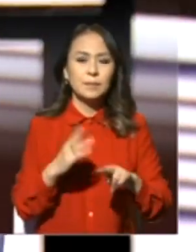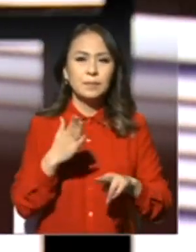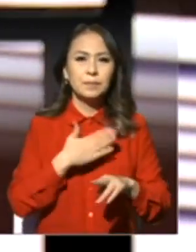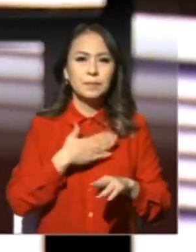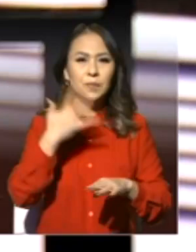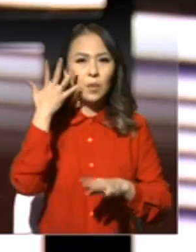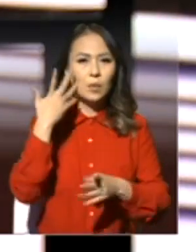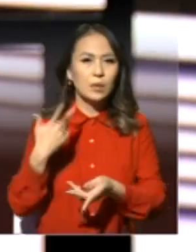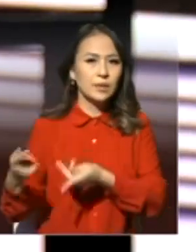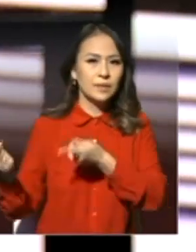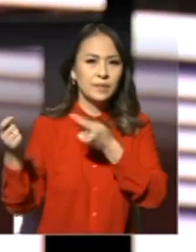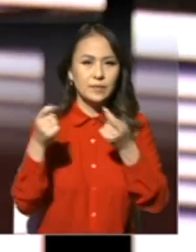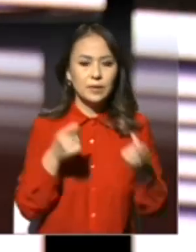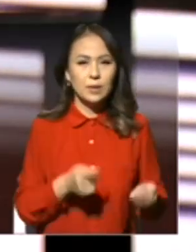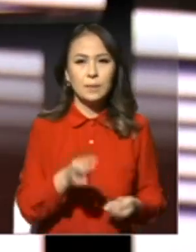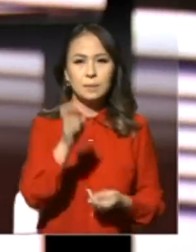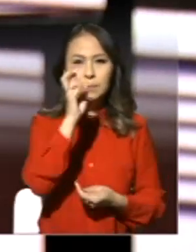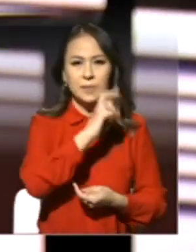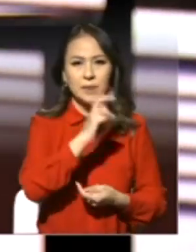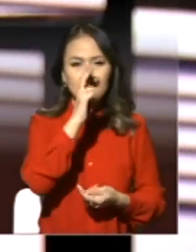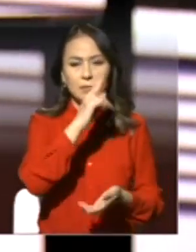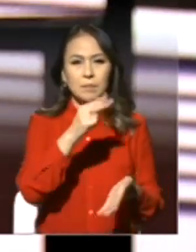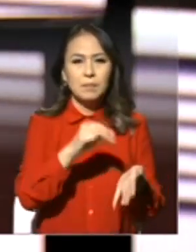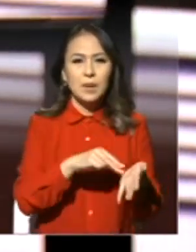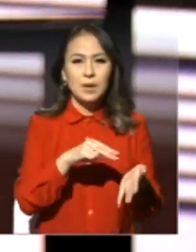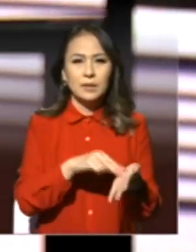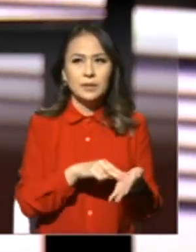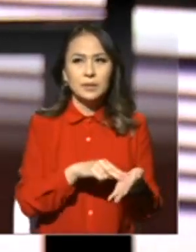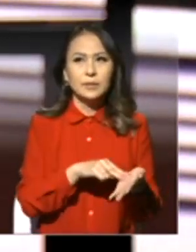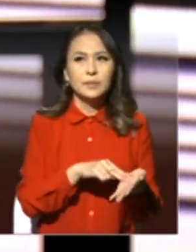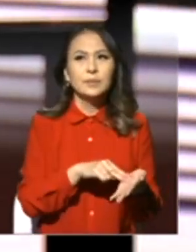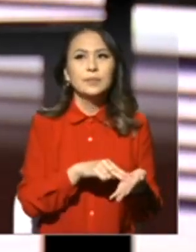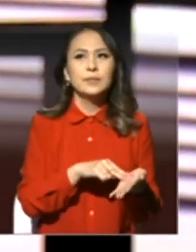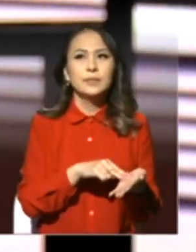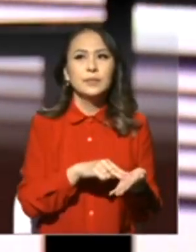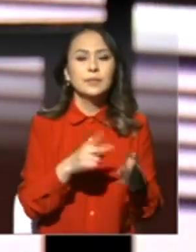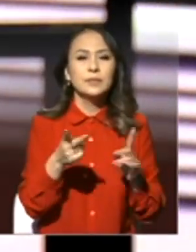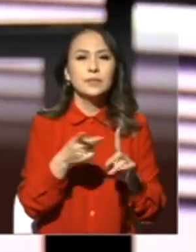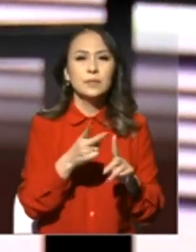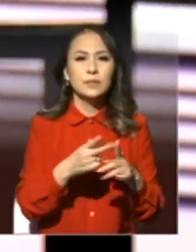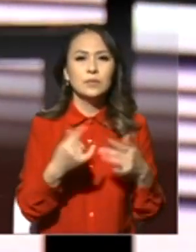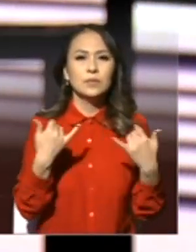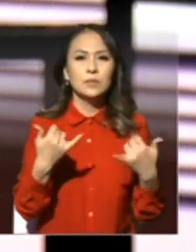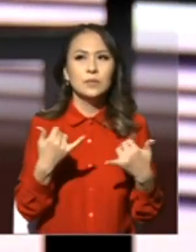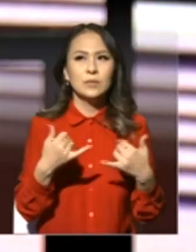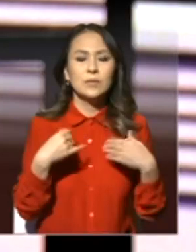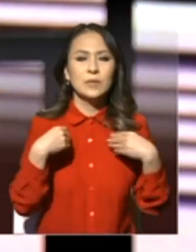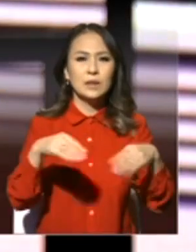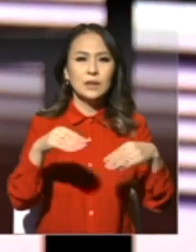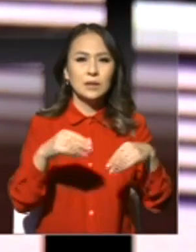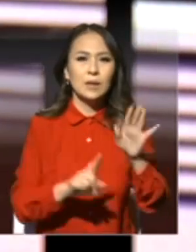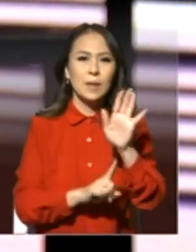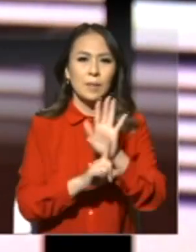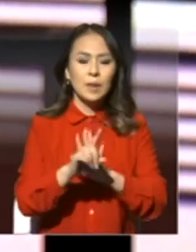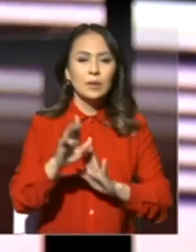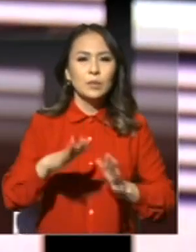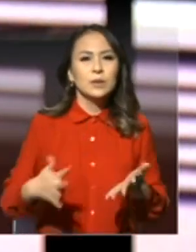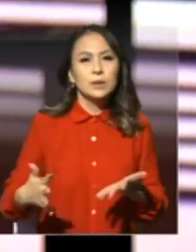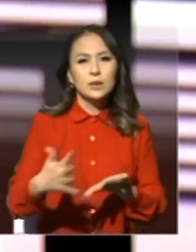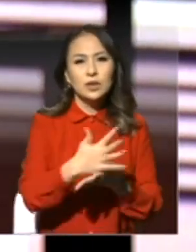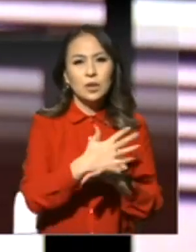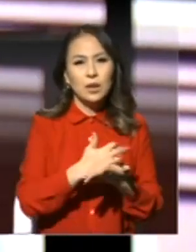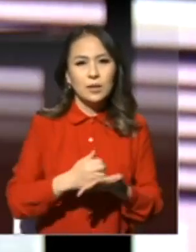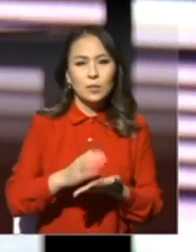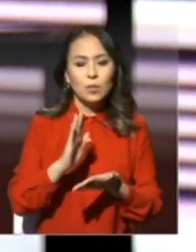келген жаңағы жанар жағар майдың бағасына әсер етіп отыр біріншіден. Екіншіден осы қазір егістік басталып жатыр, кейін жиналады деген